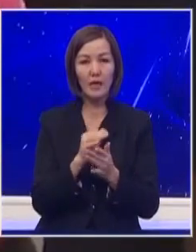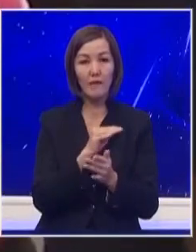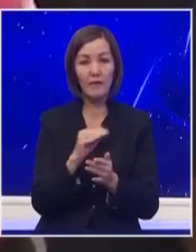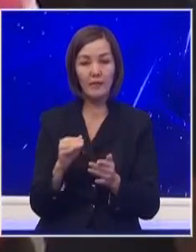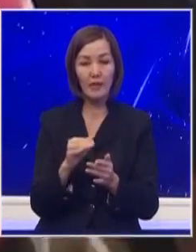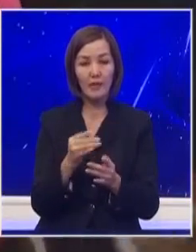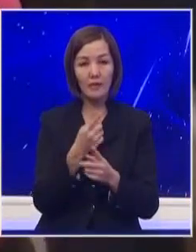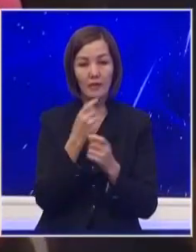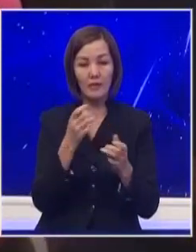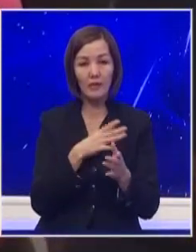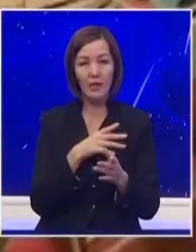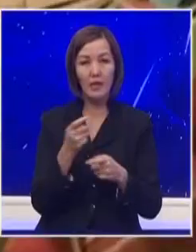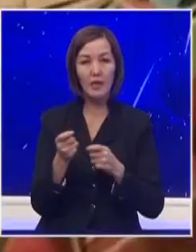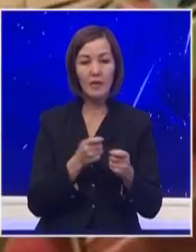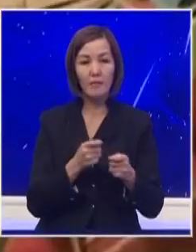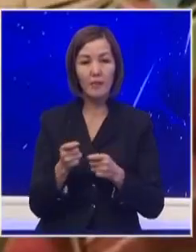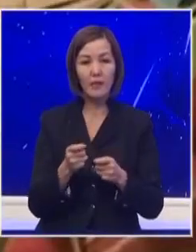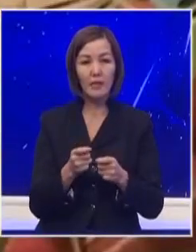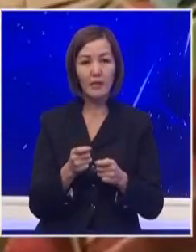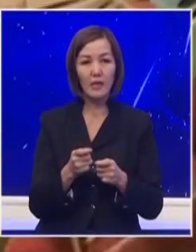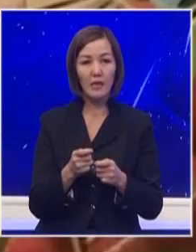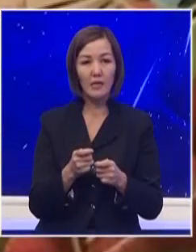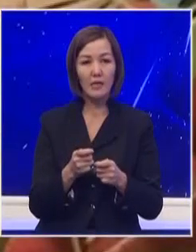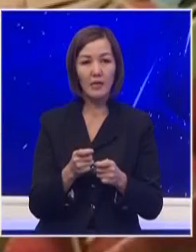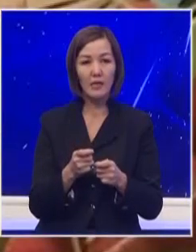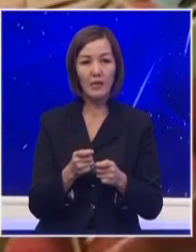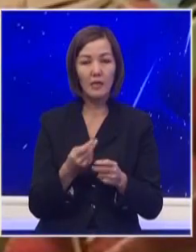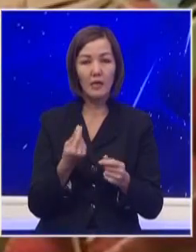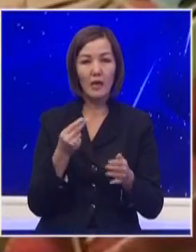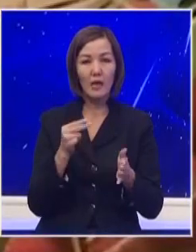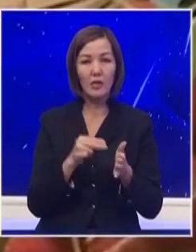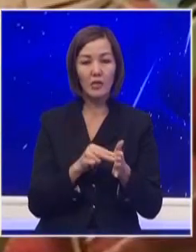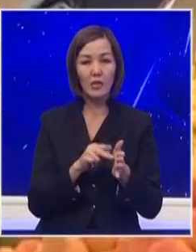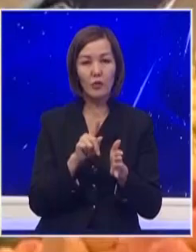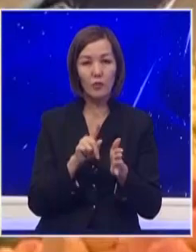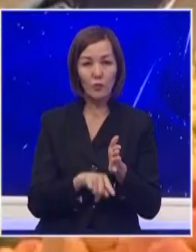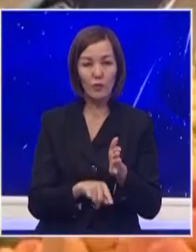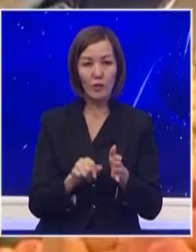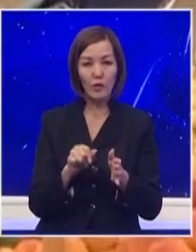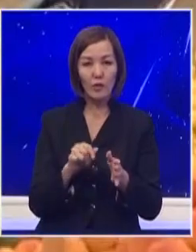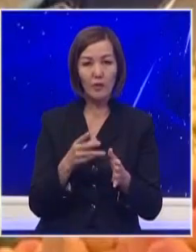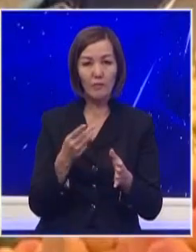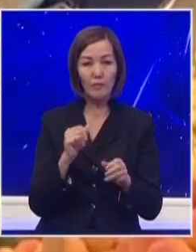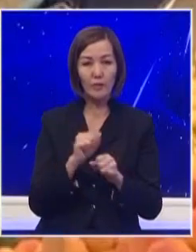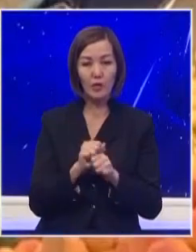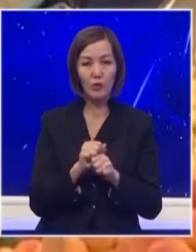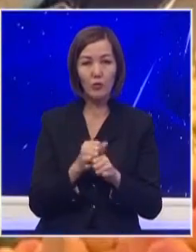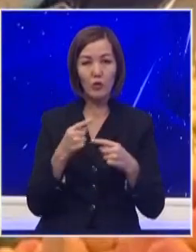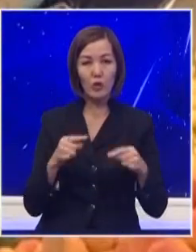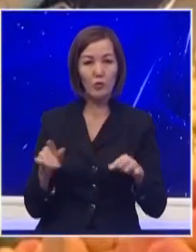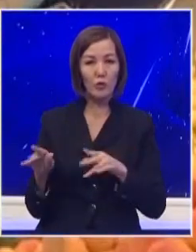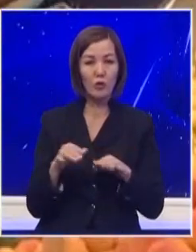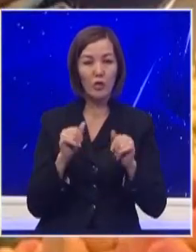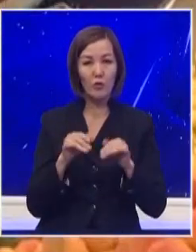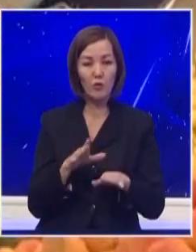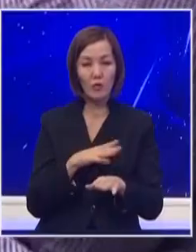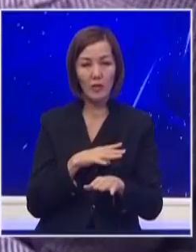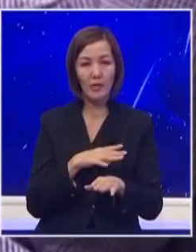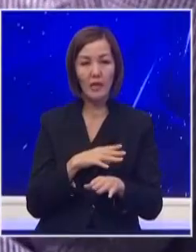айналды. Сонымен қатар қазір осы шаруашылықтарға облыс көлемінде арзандатылған дизель отыны босатылған.